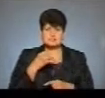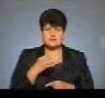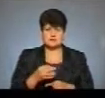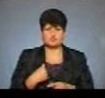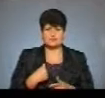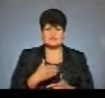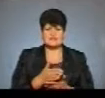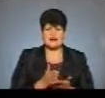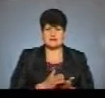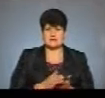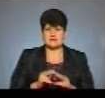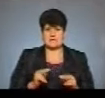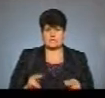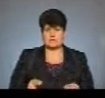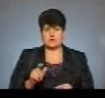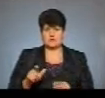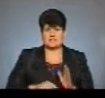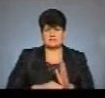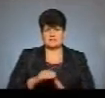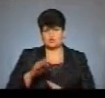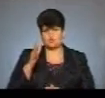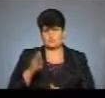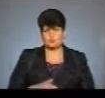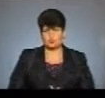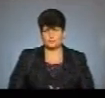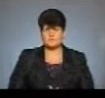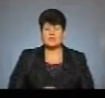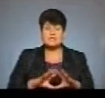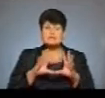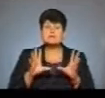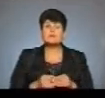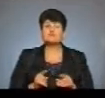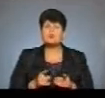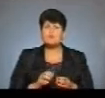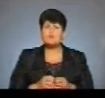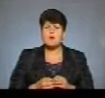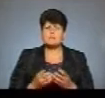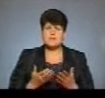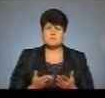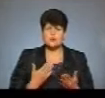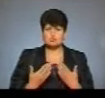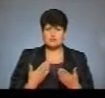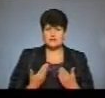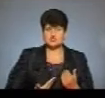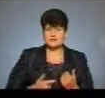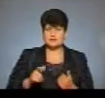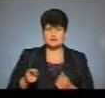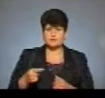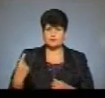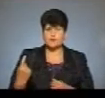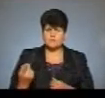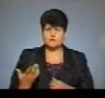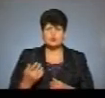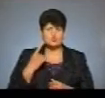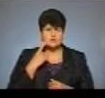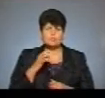якісні кадри і людей із вищою освітою. А загалом в чому проблема? Розмовляючи з жителями Тернопільської області,